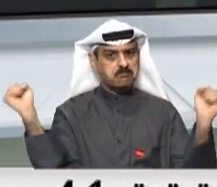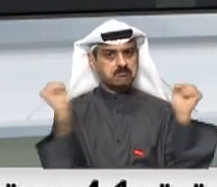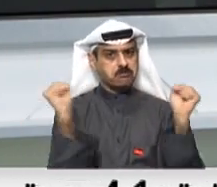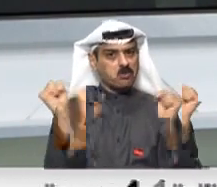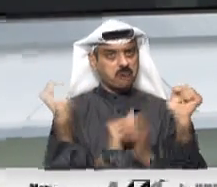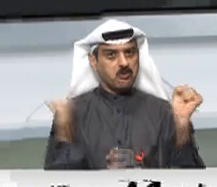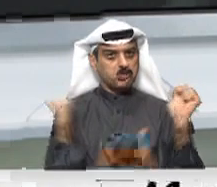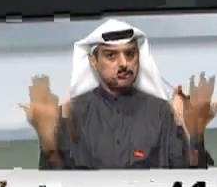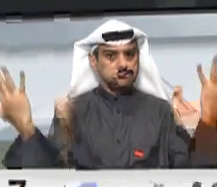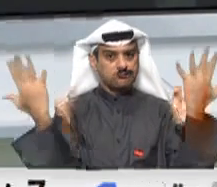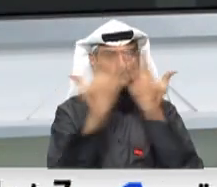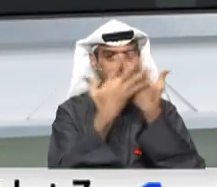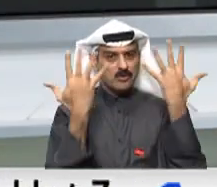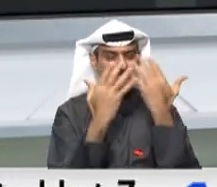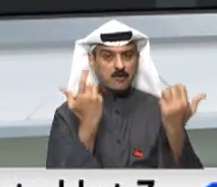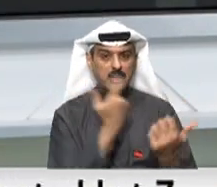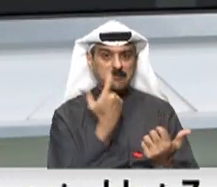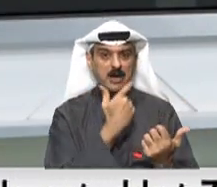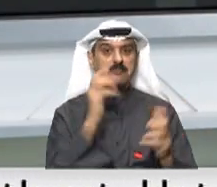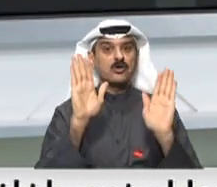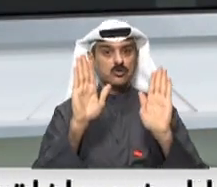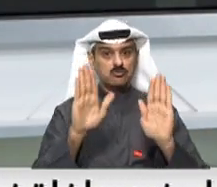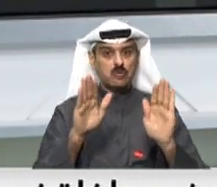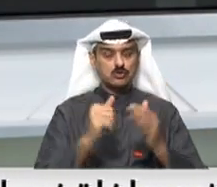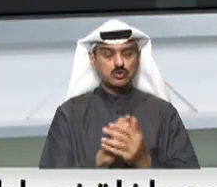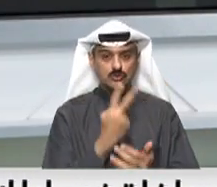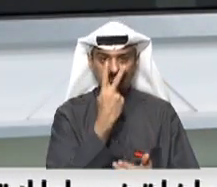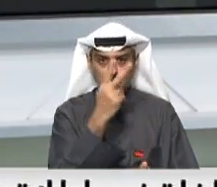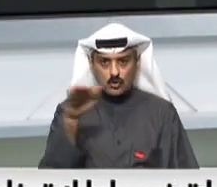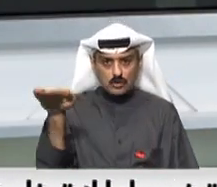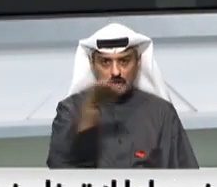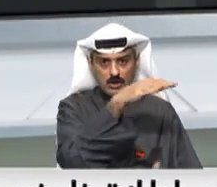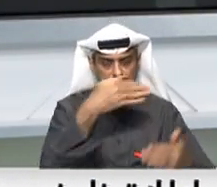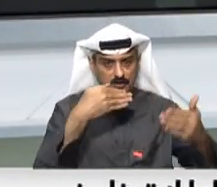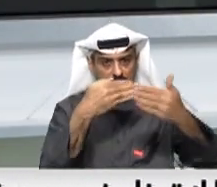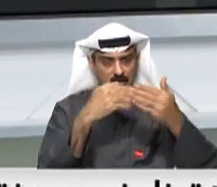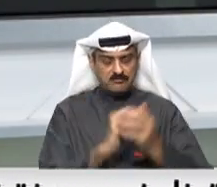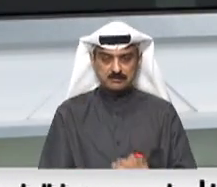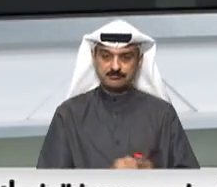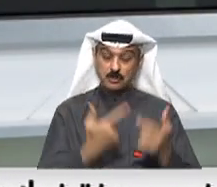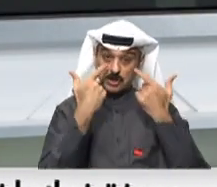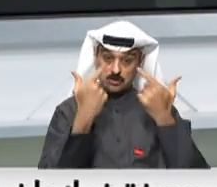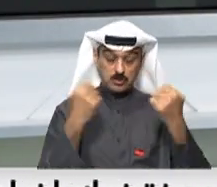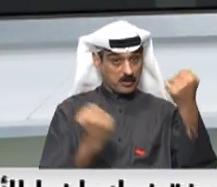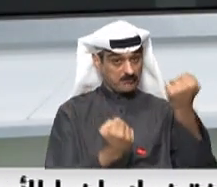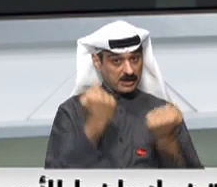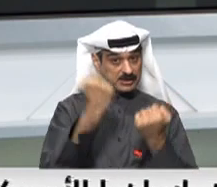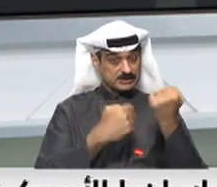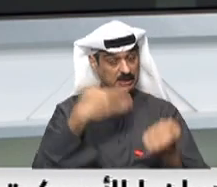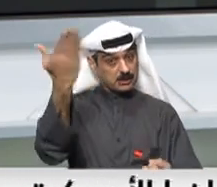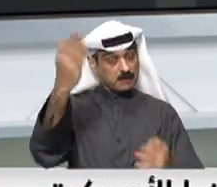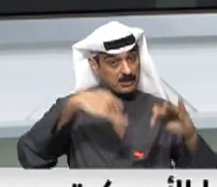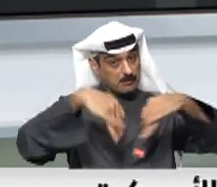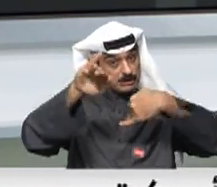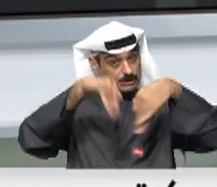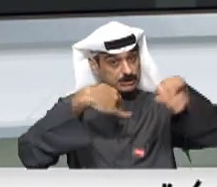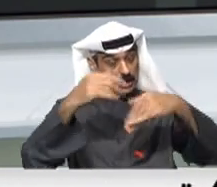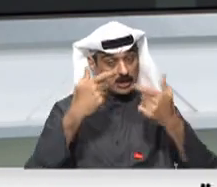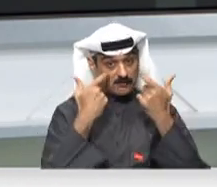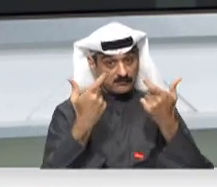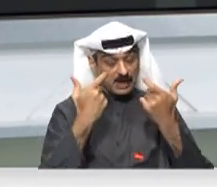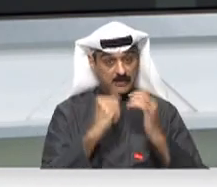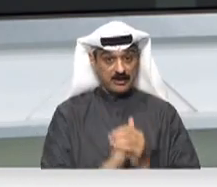تشكل ضباب وارده مع انخفاض في ميدوريا الافقيه لدى السريعه اخذ الحذر والحيطه دائما